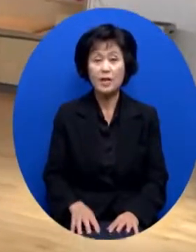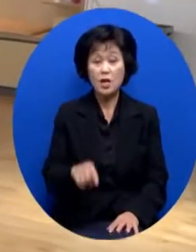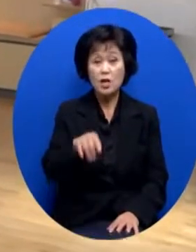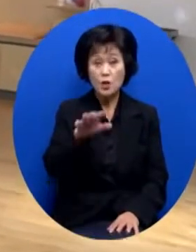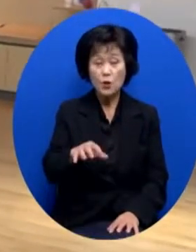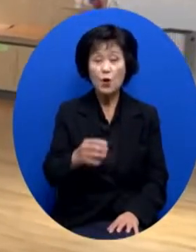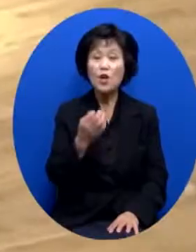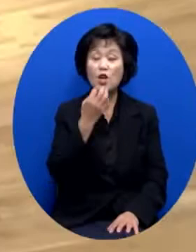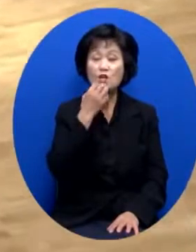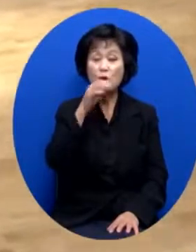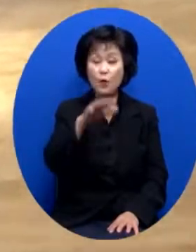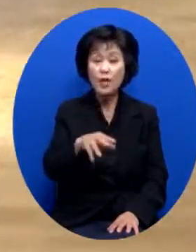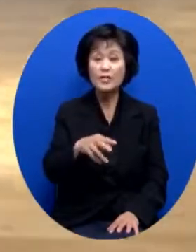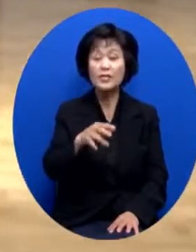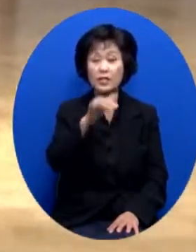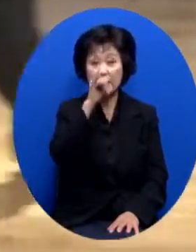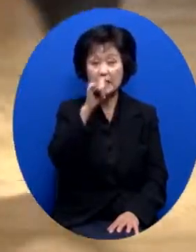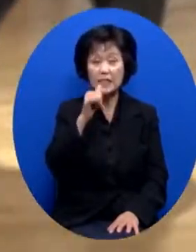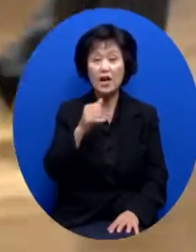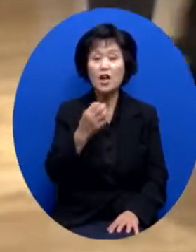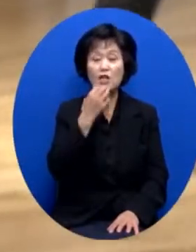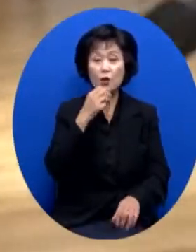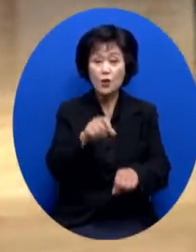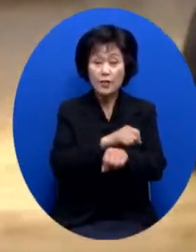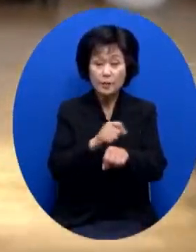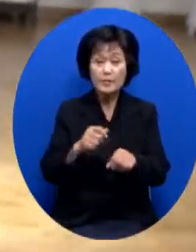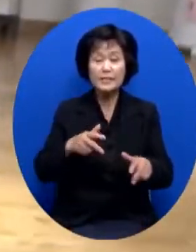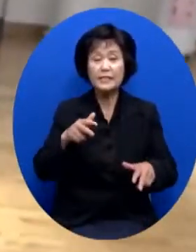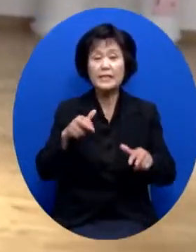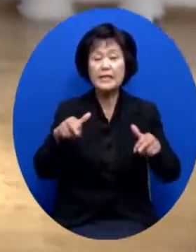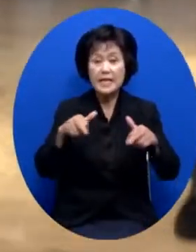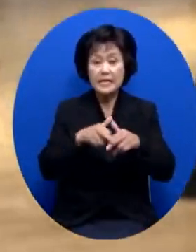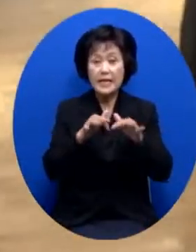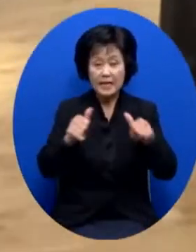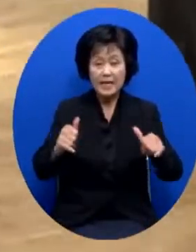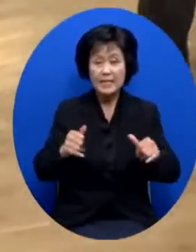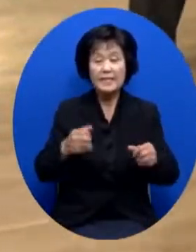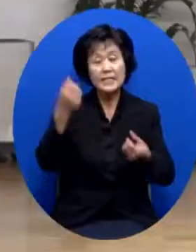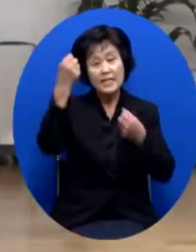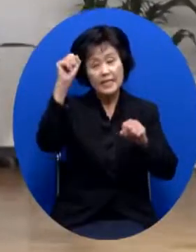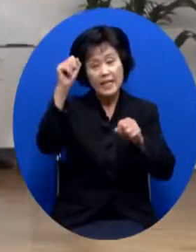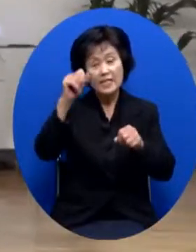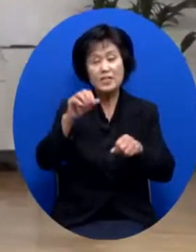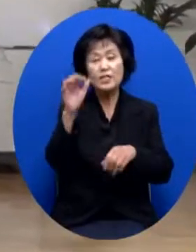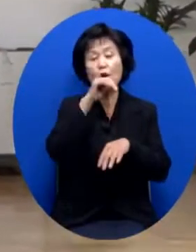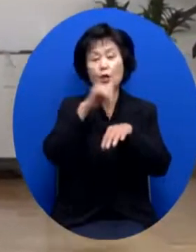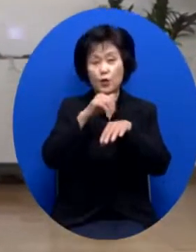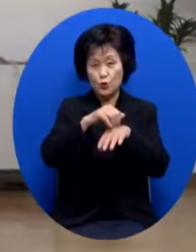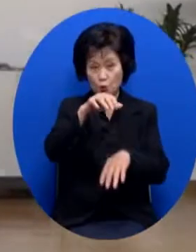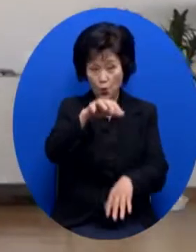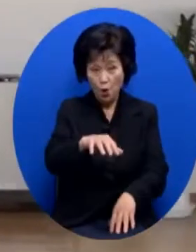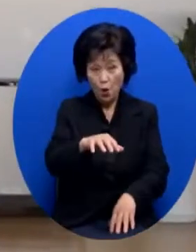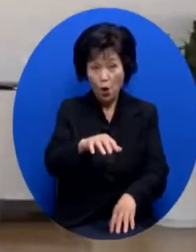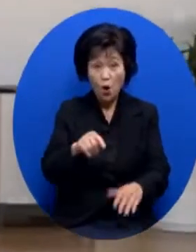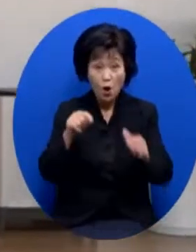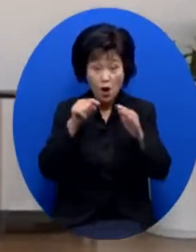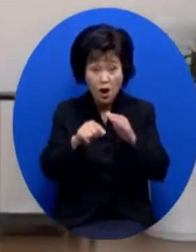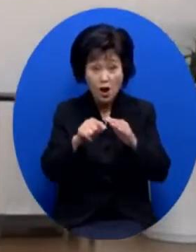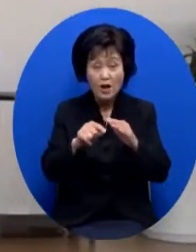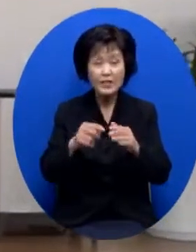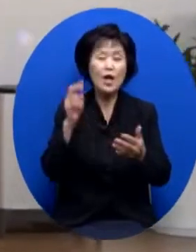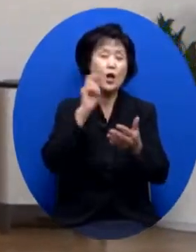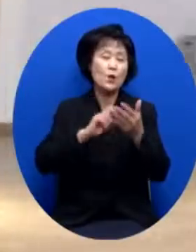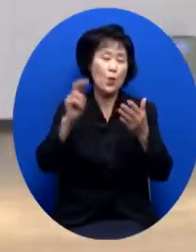이곳은 서울시 대치동에 위치한 서울특별시 장애인 댄스 스포츠 연맹 연수원입니다. 연수원에 들어서자 선율에